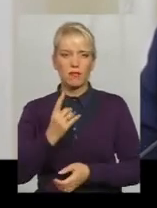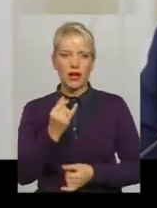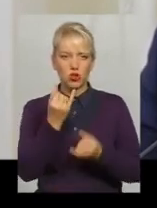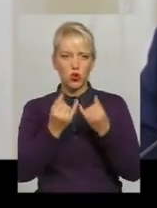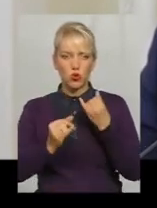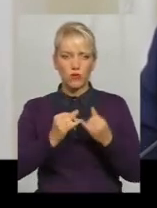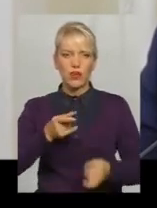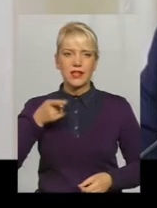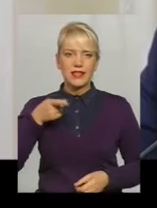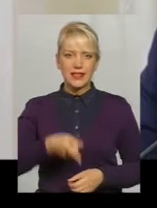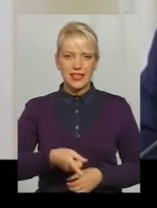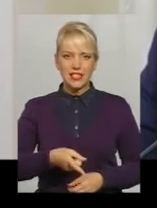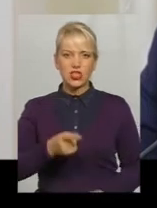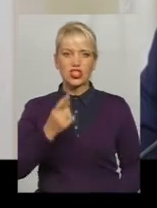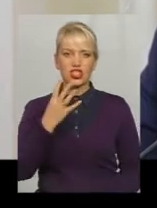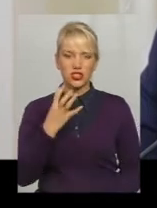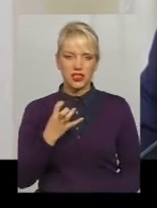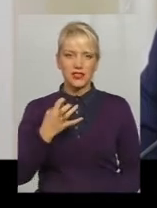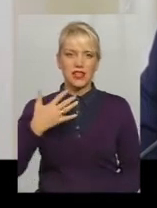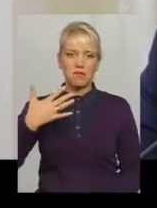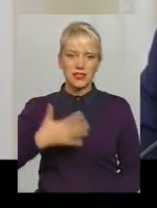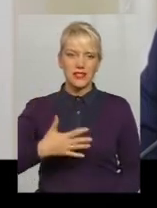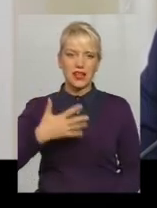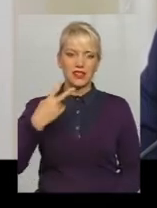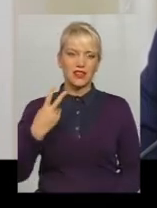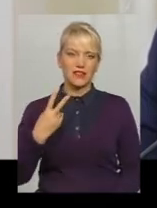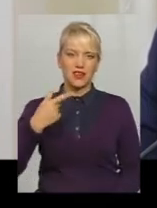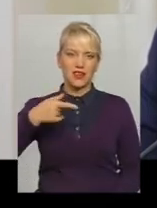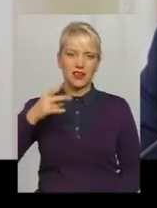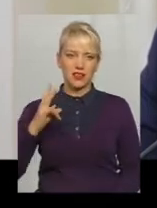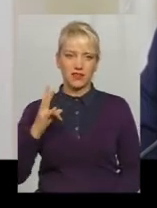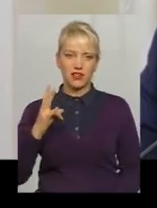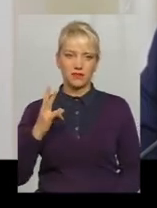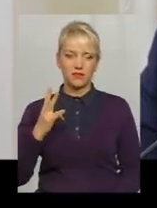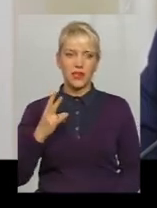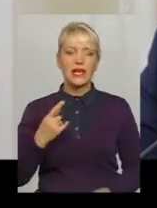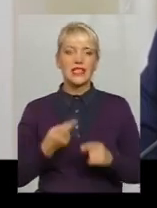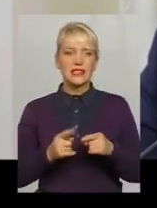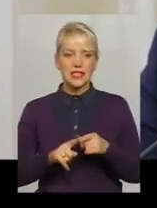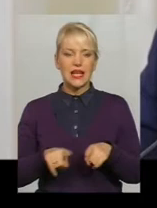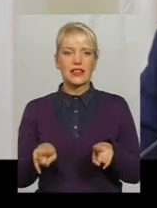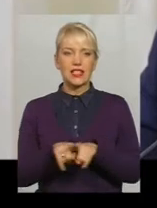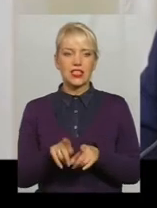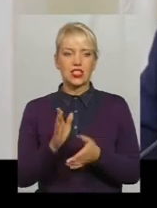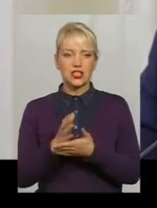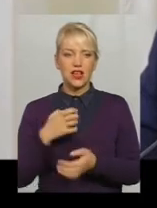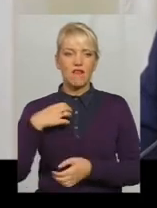жовтня, 1452 гривні. Це теж є